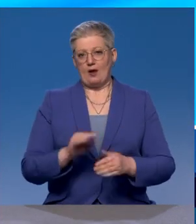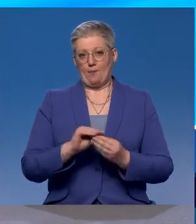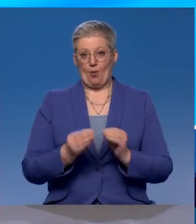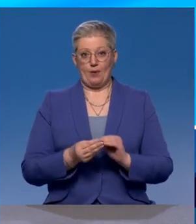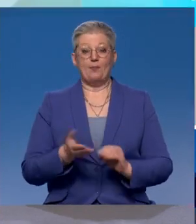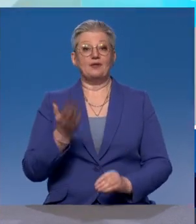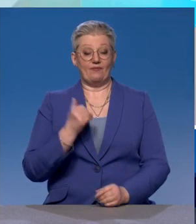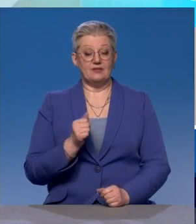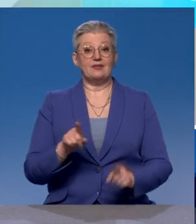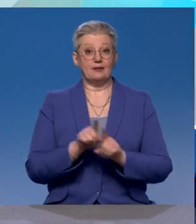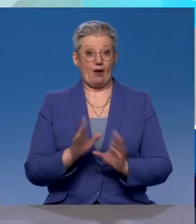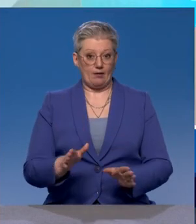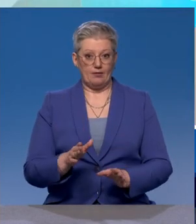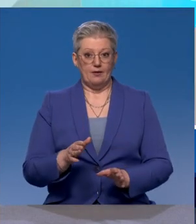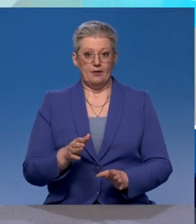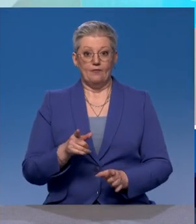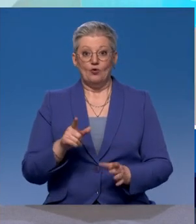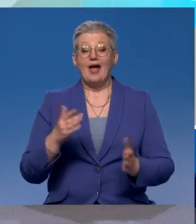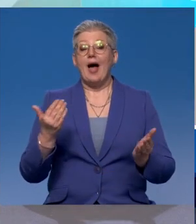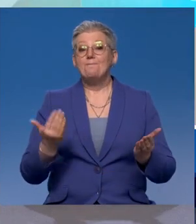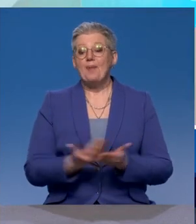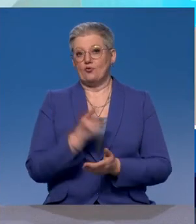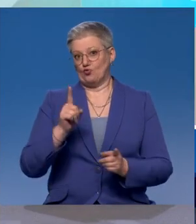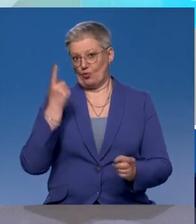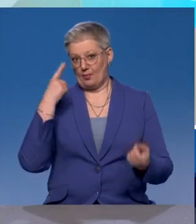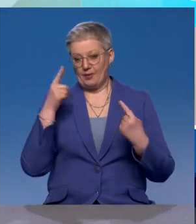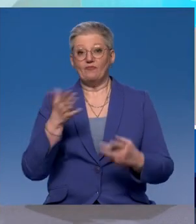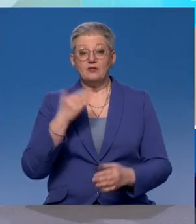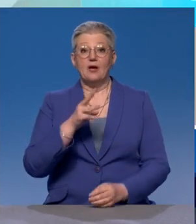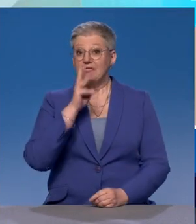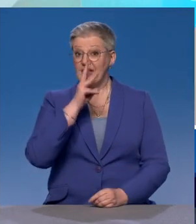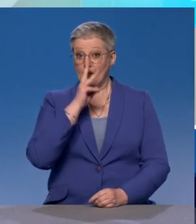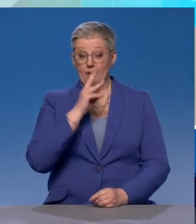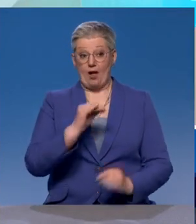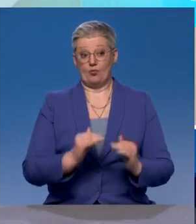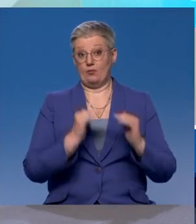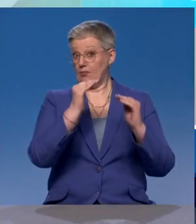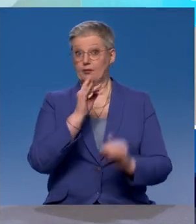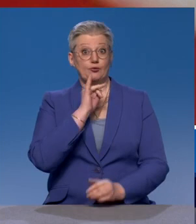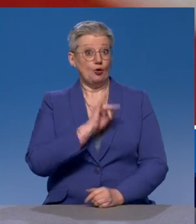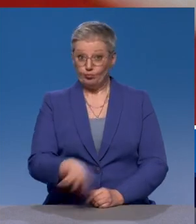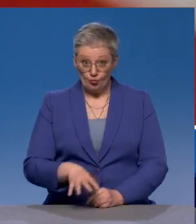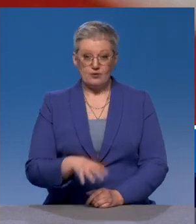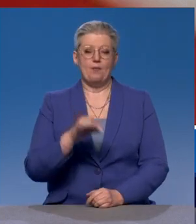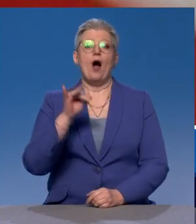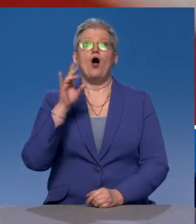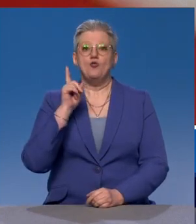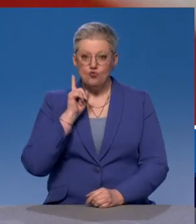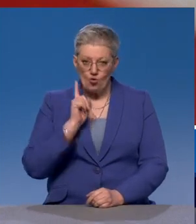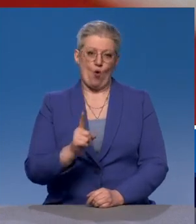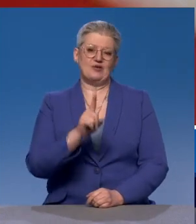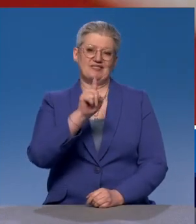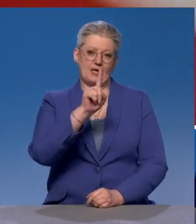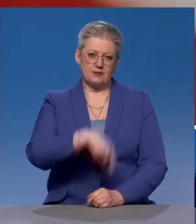Зарплату опять придумали что-то такое. Вот просто давайте зарплату повышать не будем врачам, ликвидировать дефицит не будем, но зато заставим